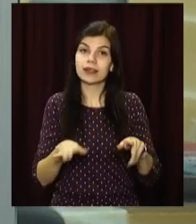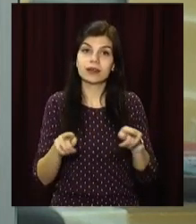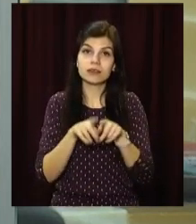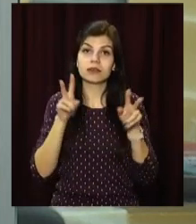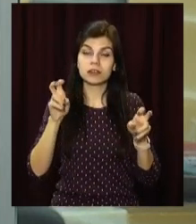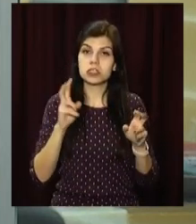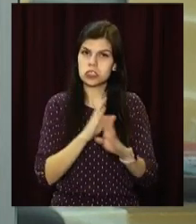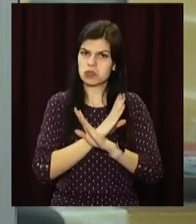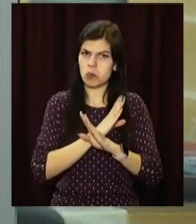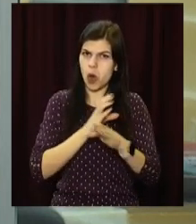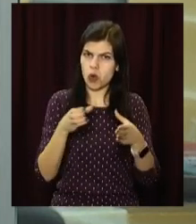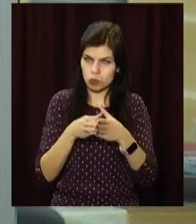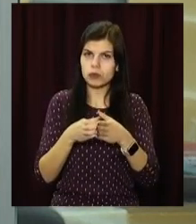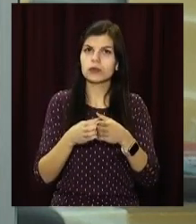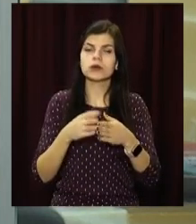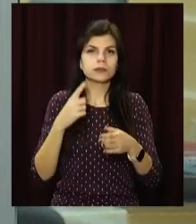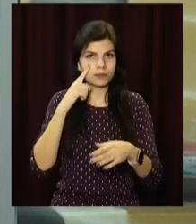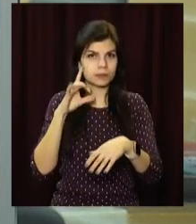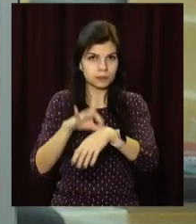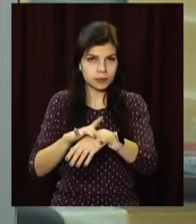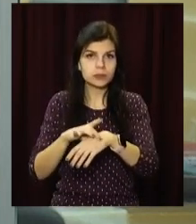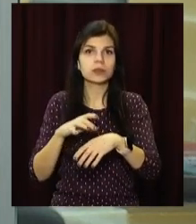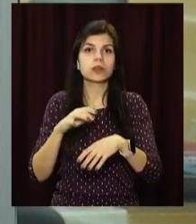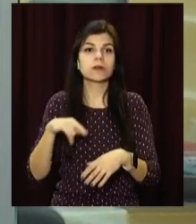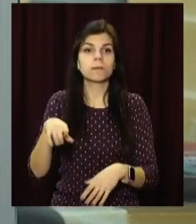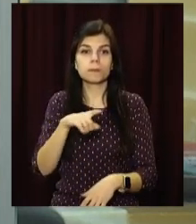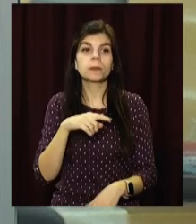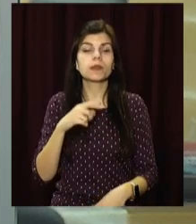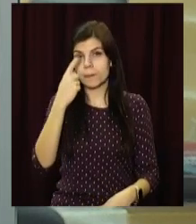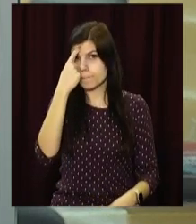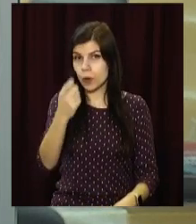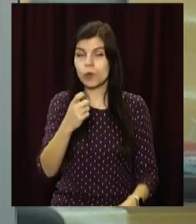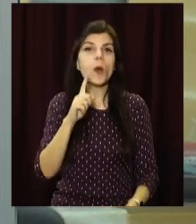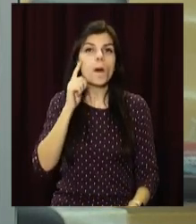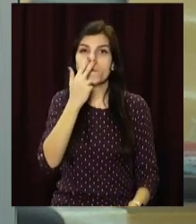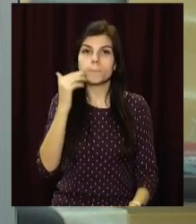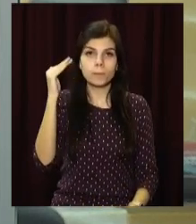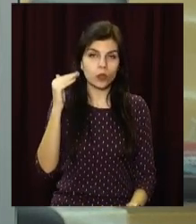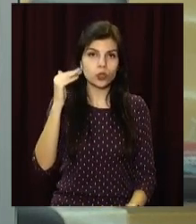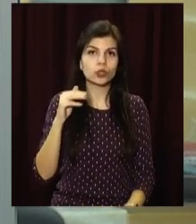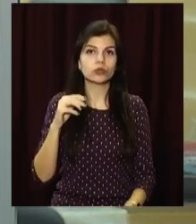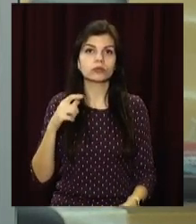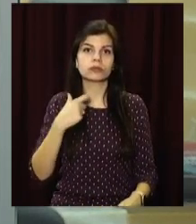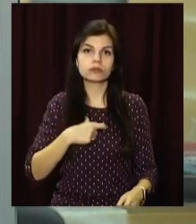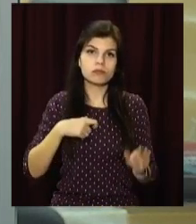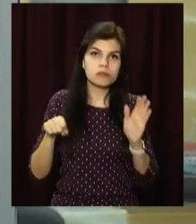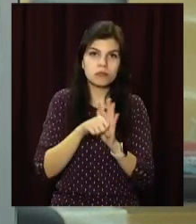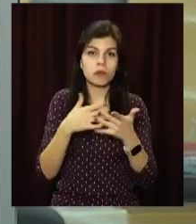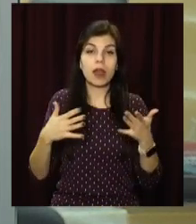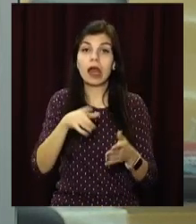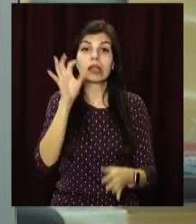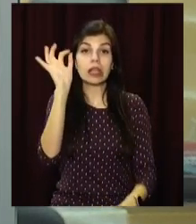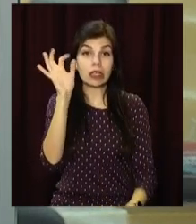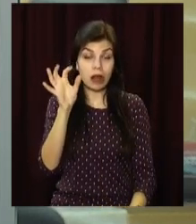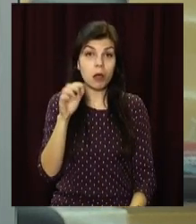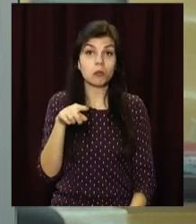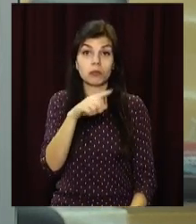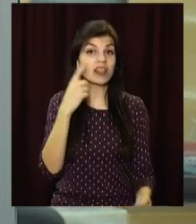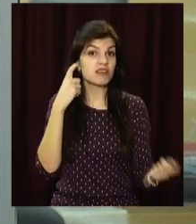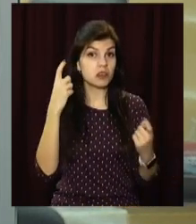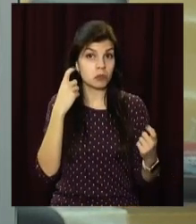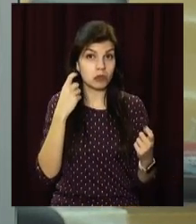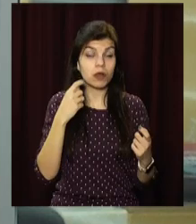групи смерті викрили, спробу самогубства неповнолітньої попередили. У Нацполіції області кажуть, у телеграм-каналі, який за попередню